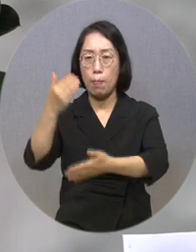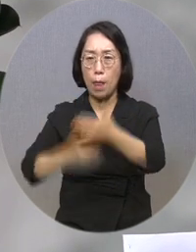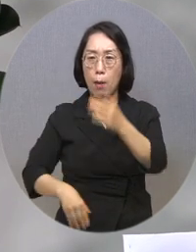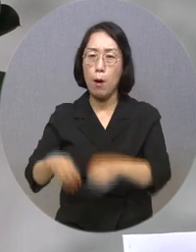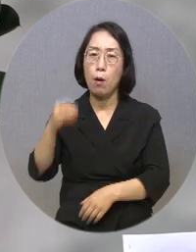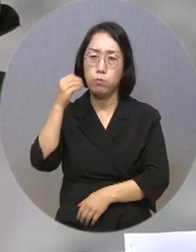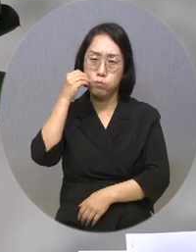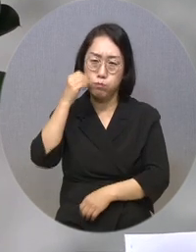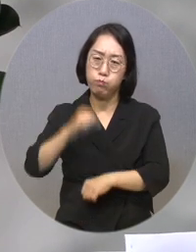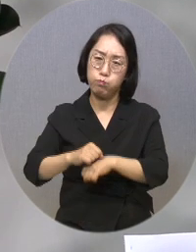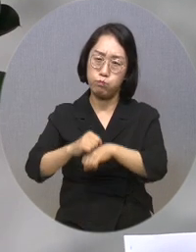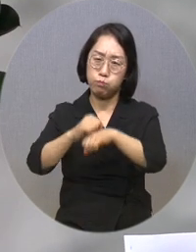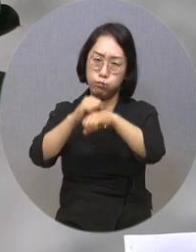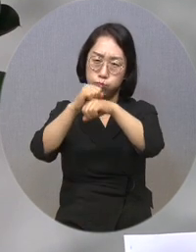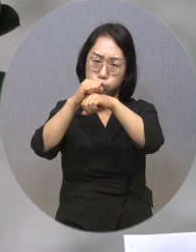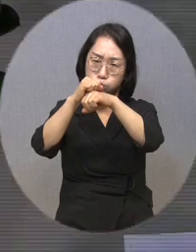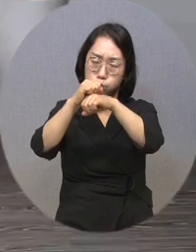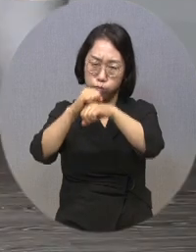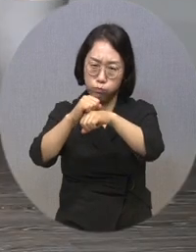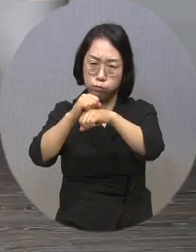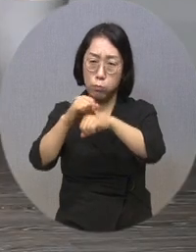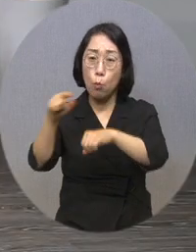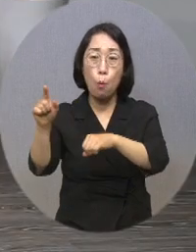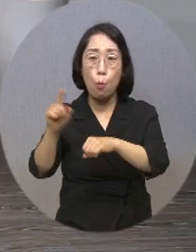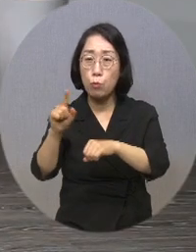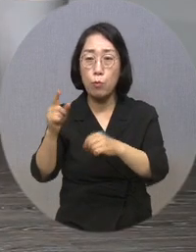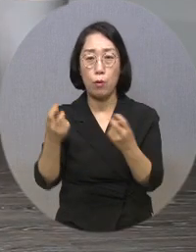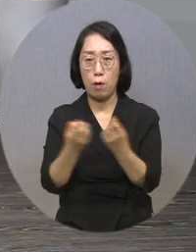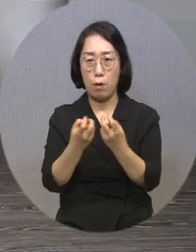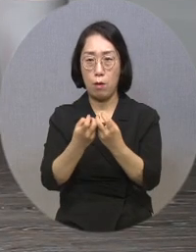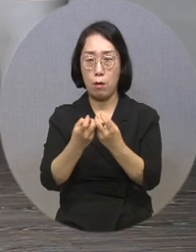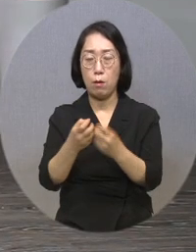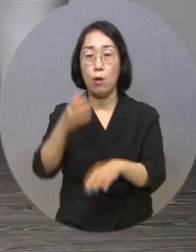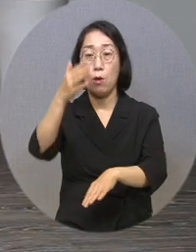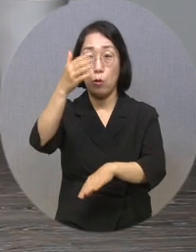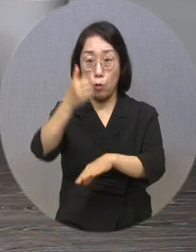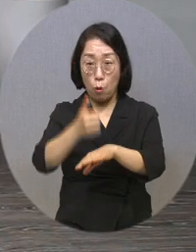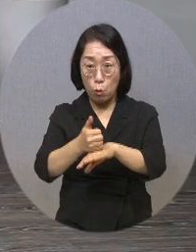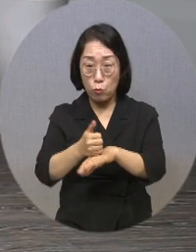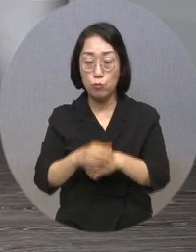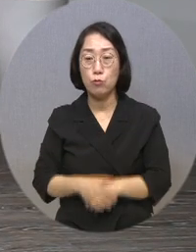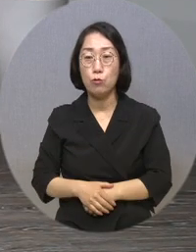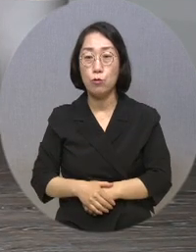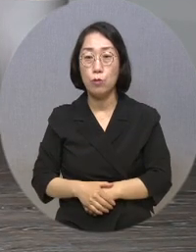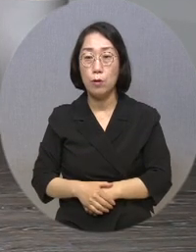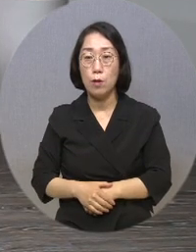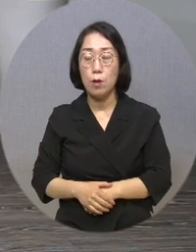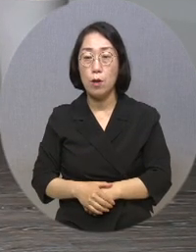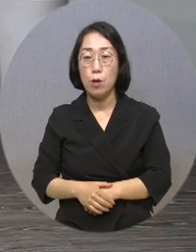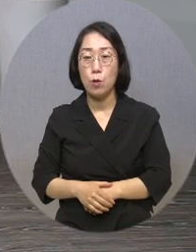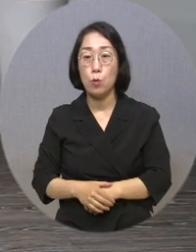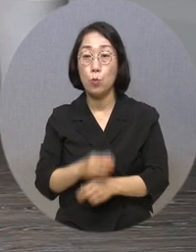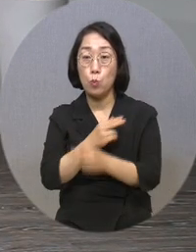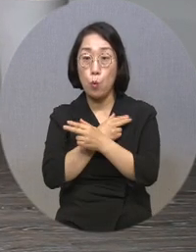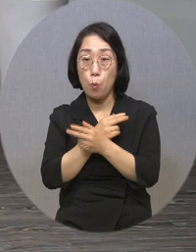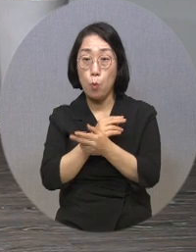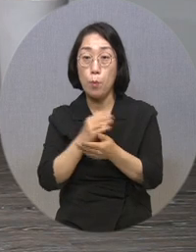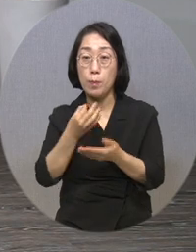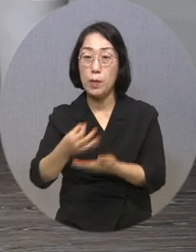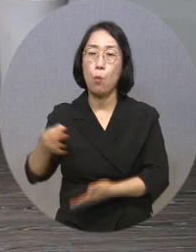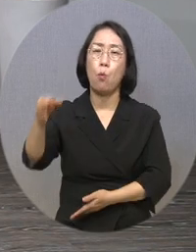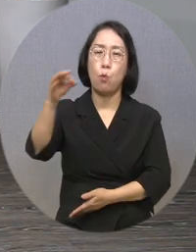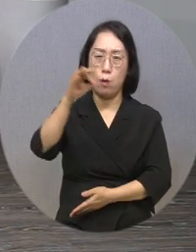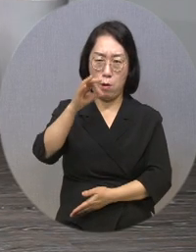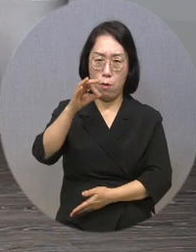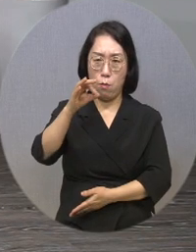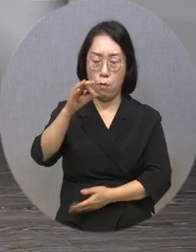물량은 남습니다. 그 재고 물량은 어떻게 하겠어요? 결국은 교복값에다 부풀리는 것이죠. 그래서